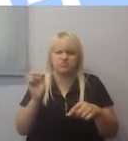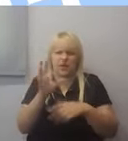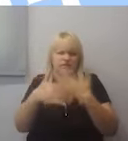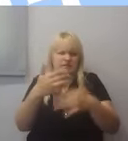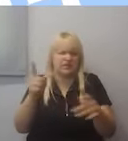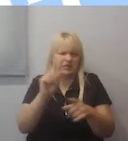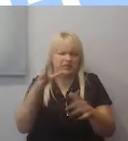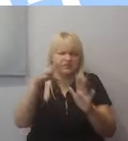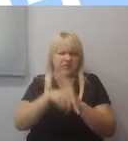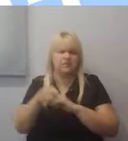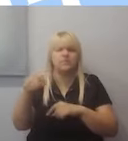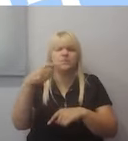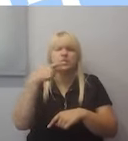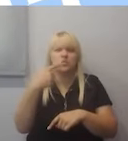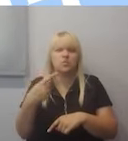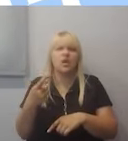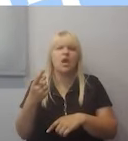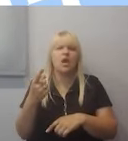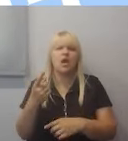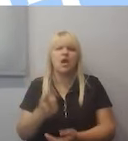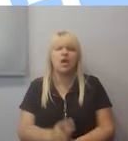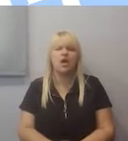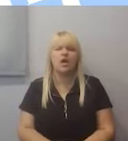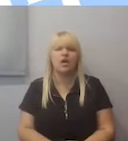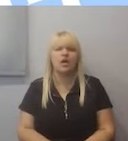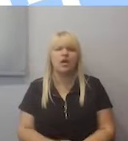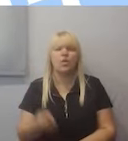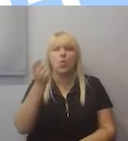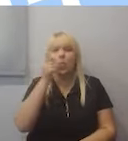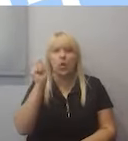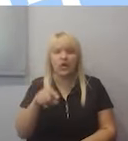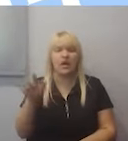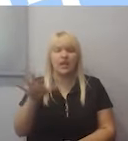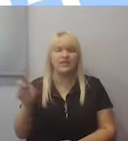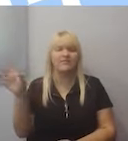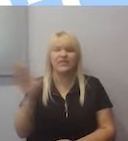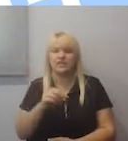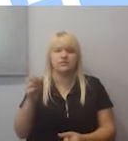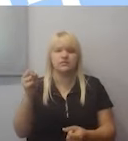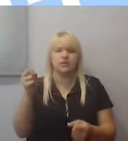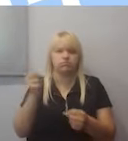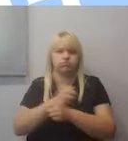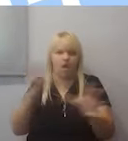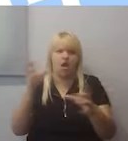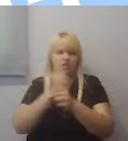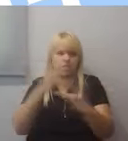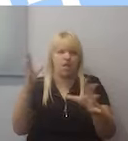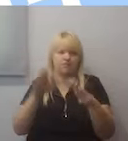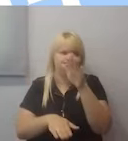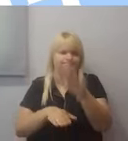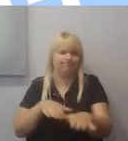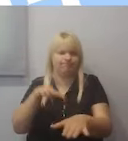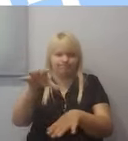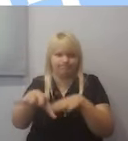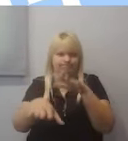tas stāsts ir par to ka ukrainā viss ir mīnēts ja meklē patvērumu nemeklē necenties iet tukšā